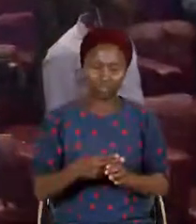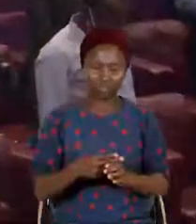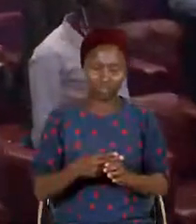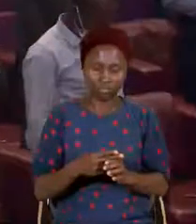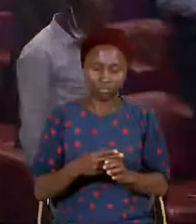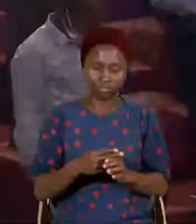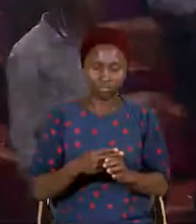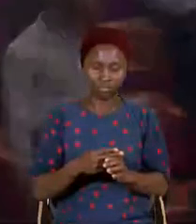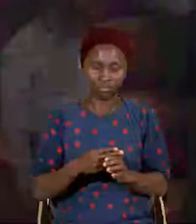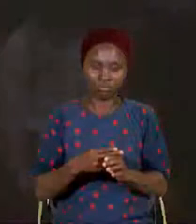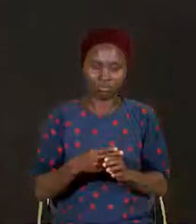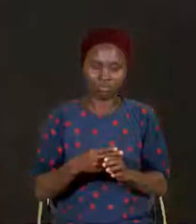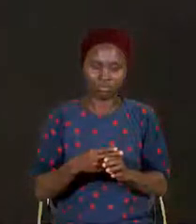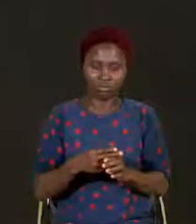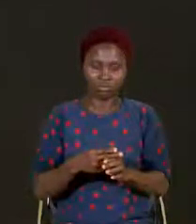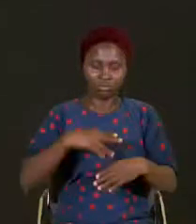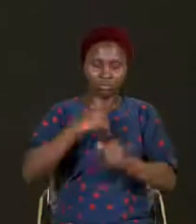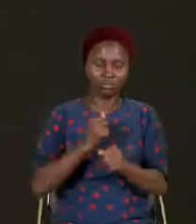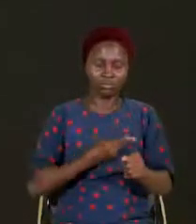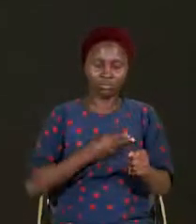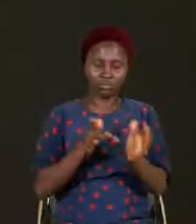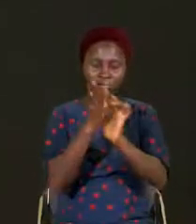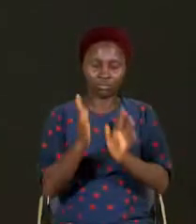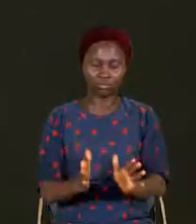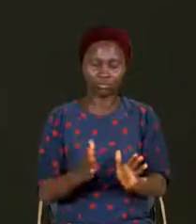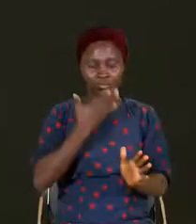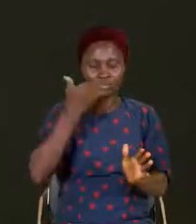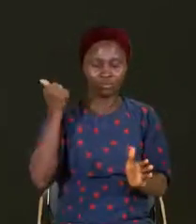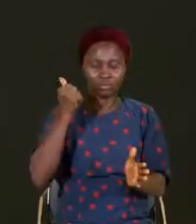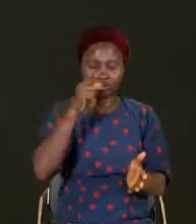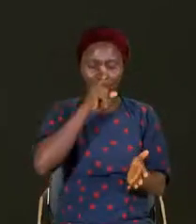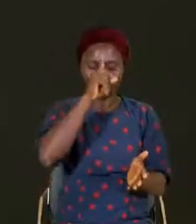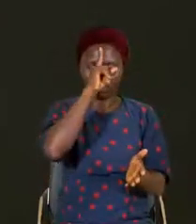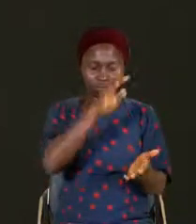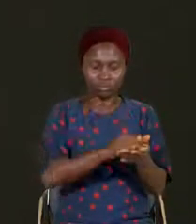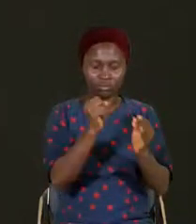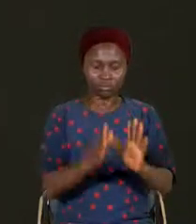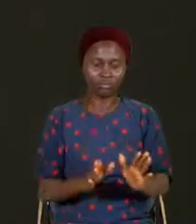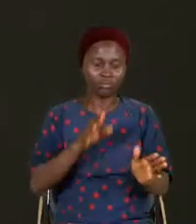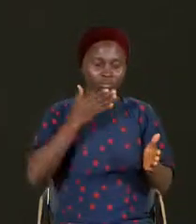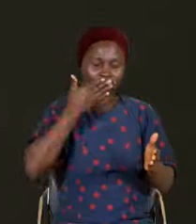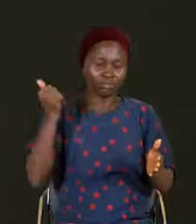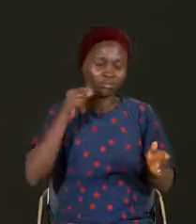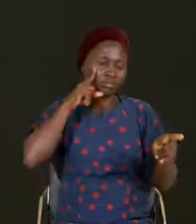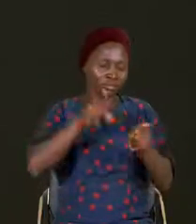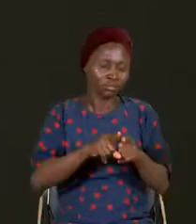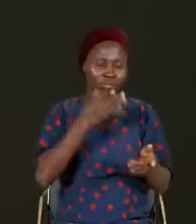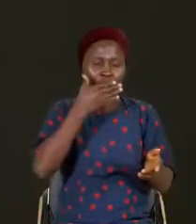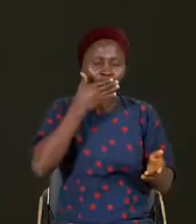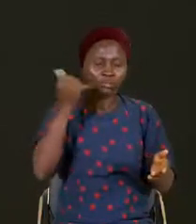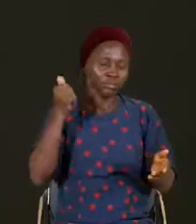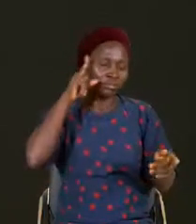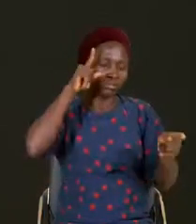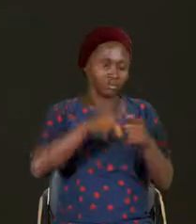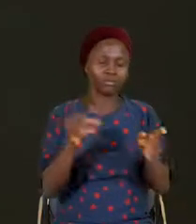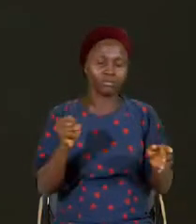Seigneur, fais de chacun de nous des meilleurs chrétiens, des meilleurs croyants, des meilleures sœurs, des meilleurs